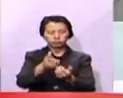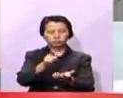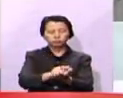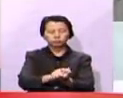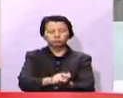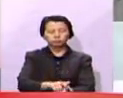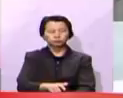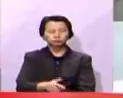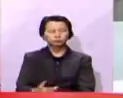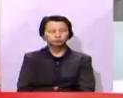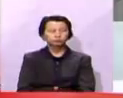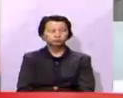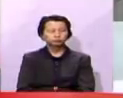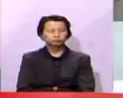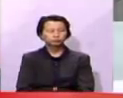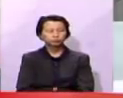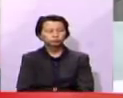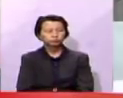laporan seterusnya. Silakan.